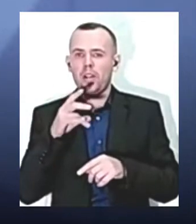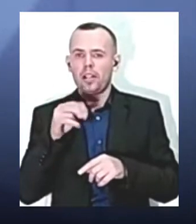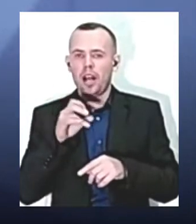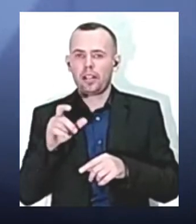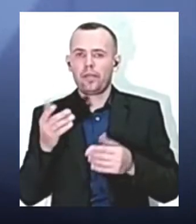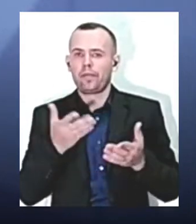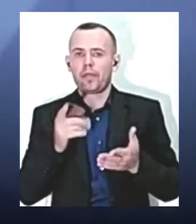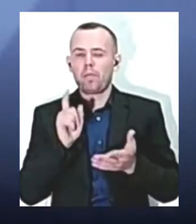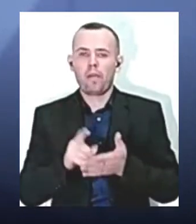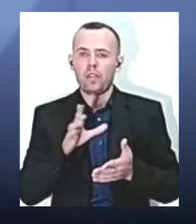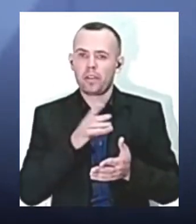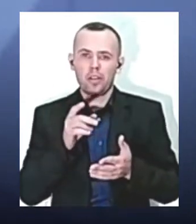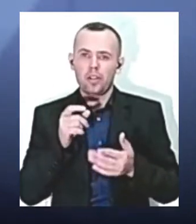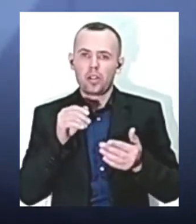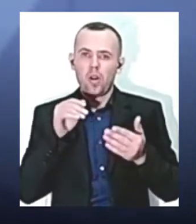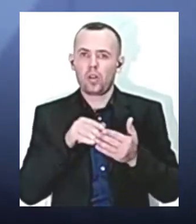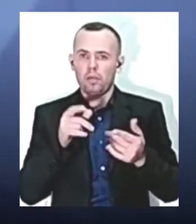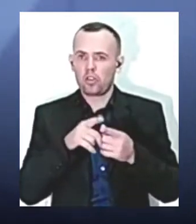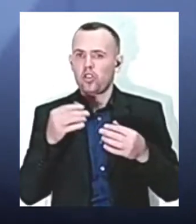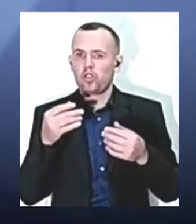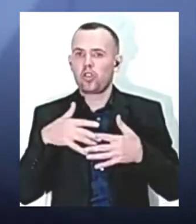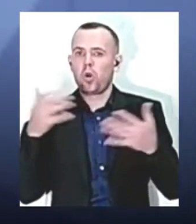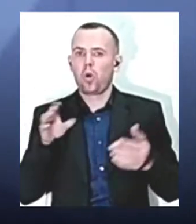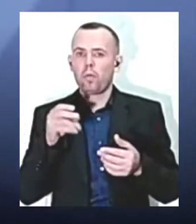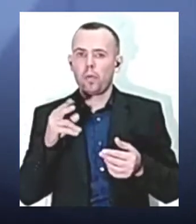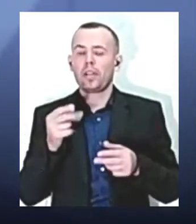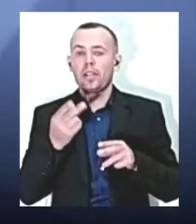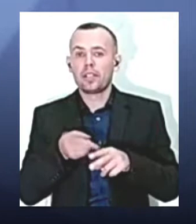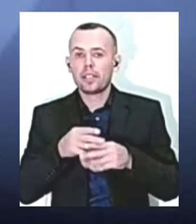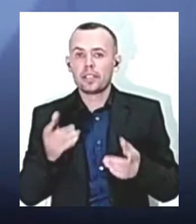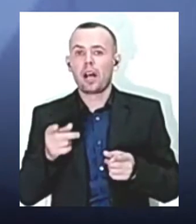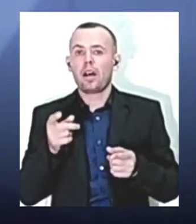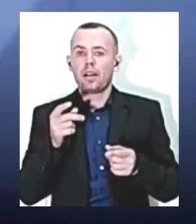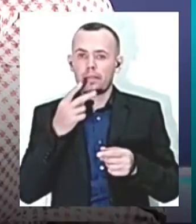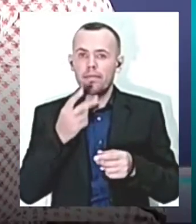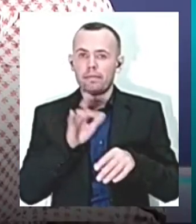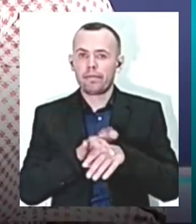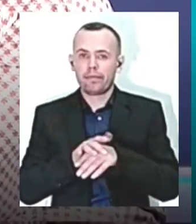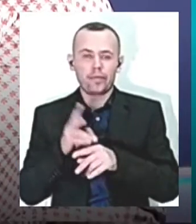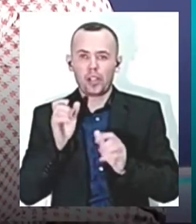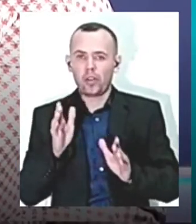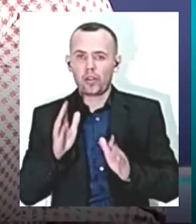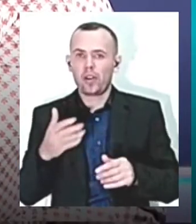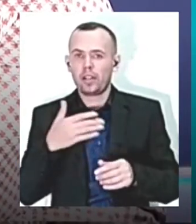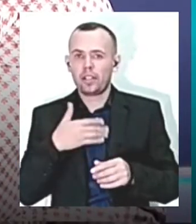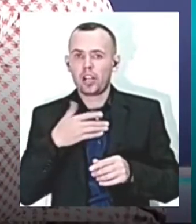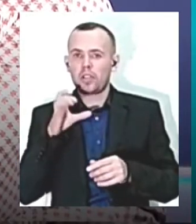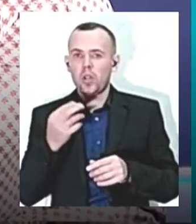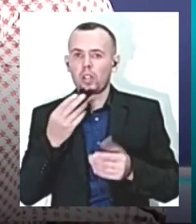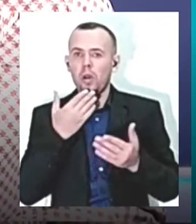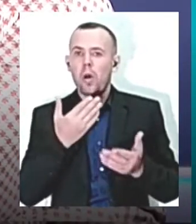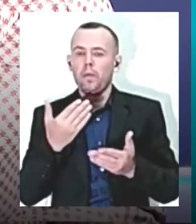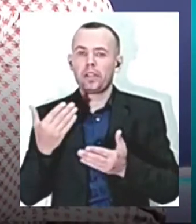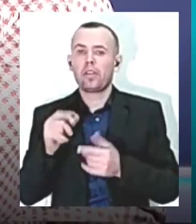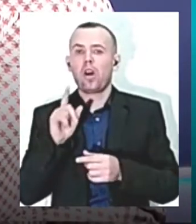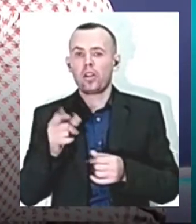доступ широка публіка. І це корелюється, до речі, не тільки в нашому соціологічному опитуванні, але і до